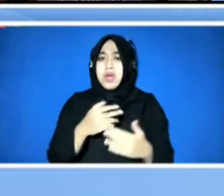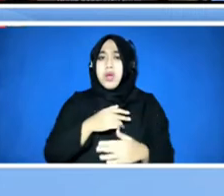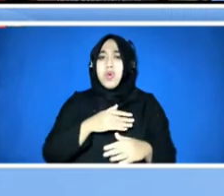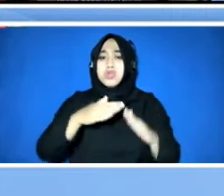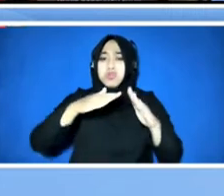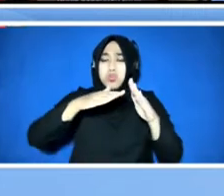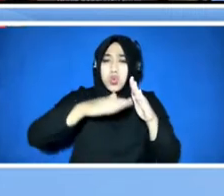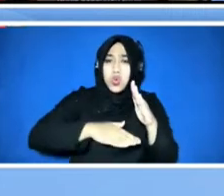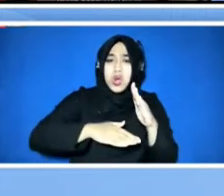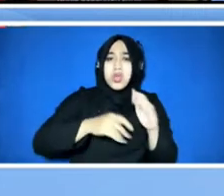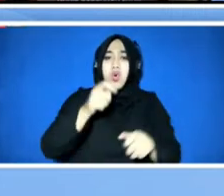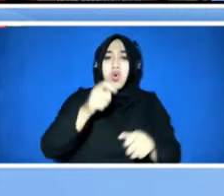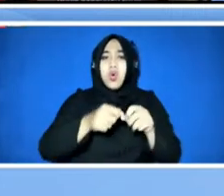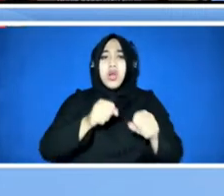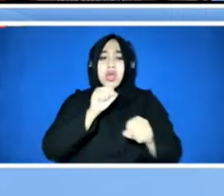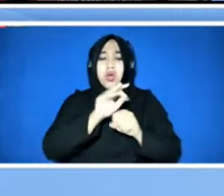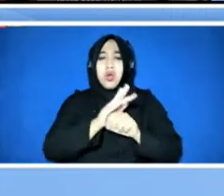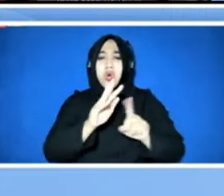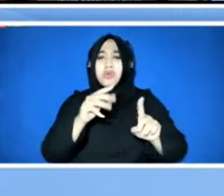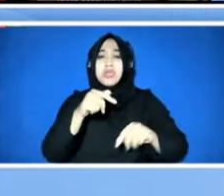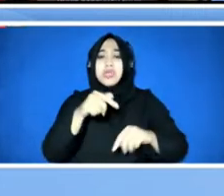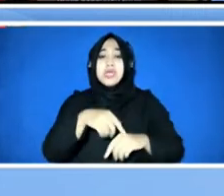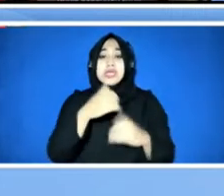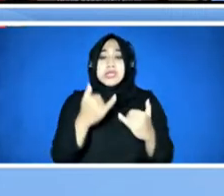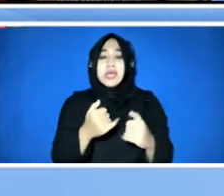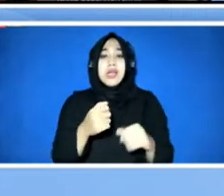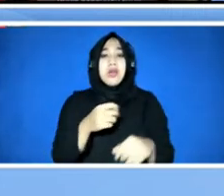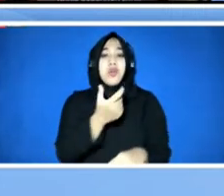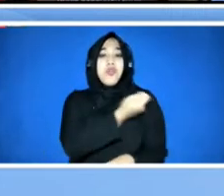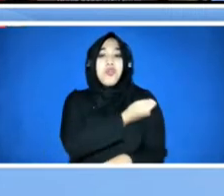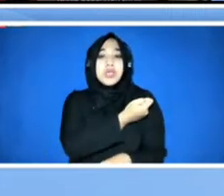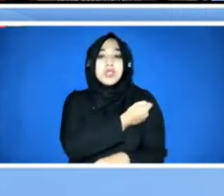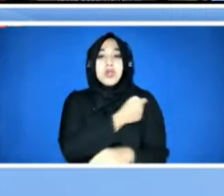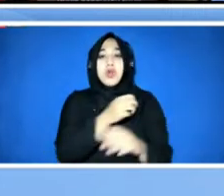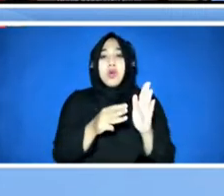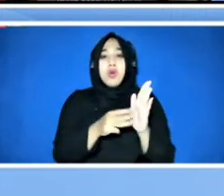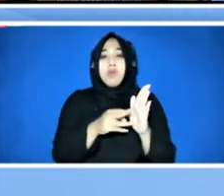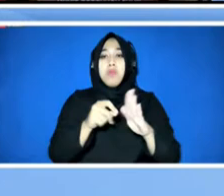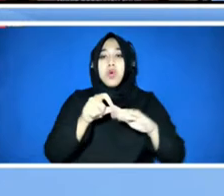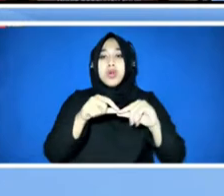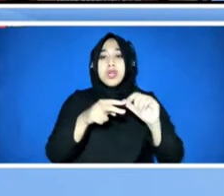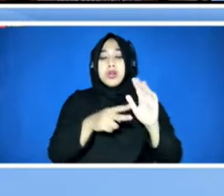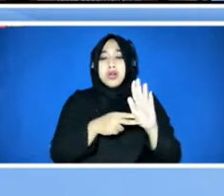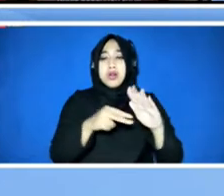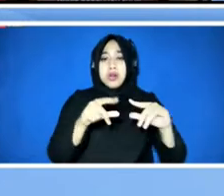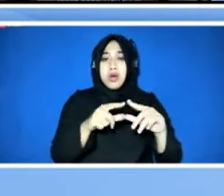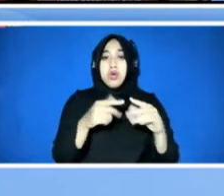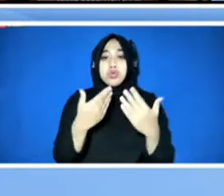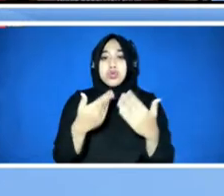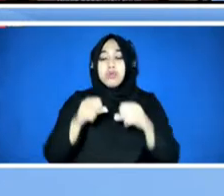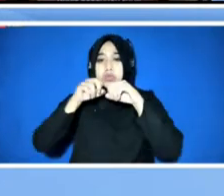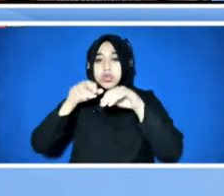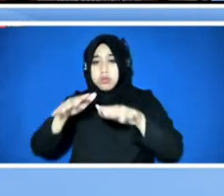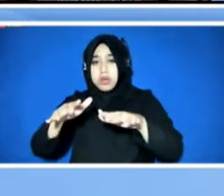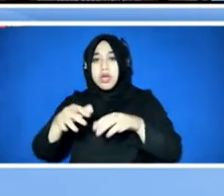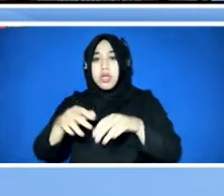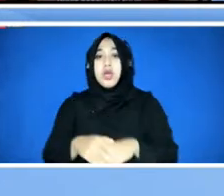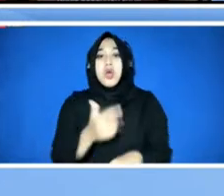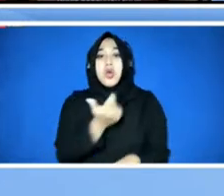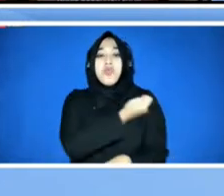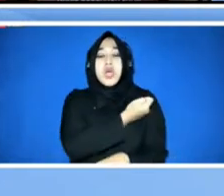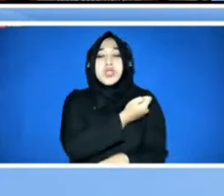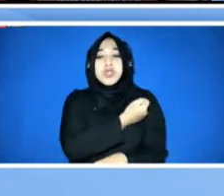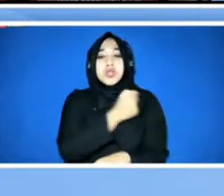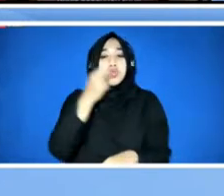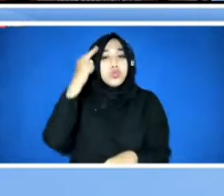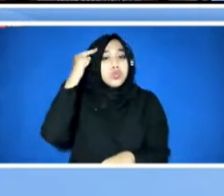yang terpapar, makanya mulai hari ini vaksin Moderna sudah didistribut ke kabupaten kota untuk segera dilakukan vaksinasi ketiga bagi tenaga kesehatan,